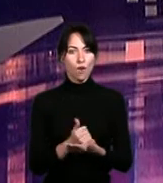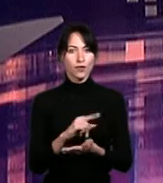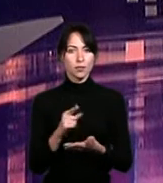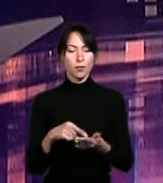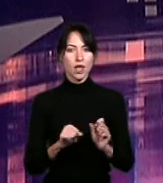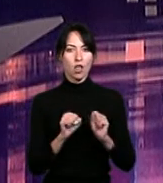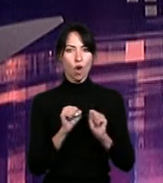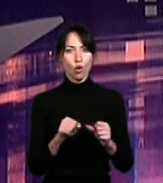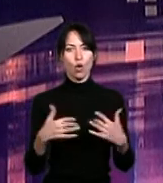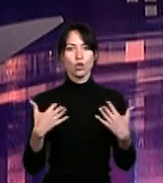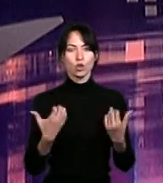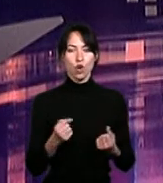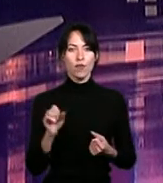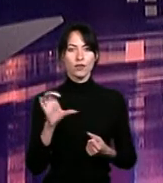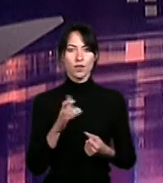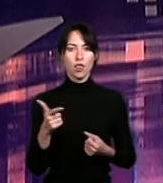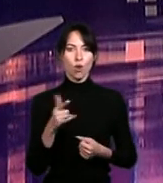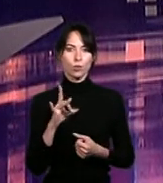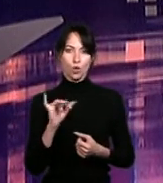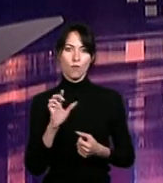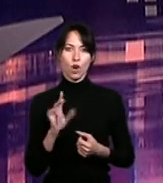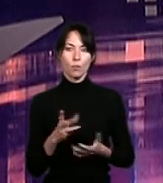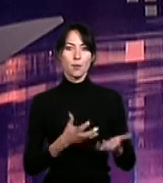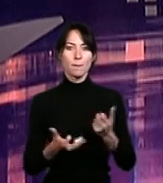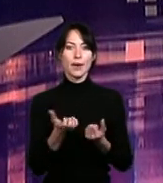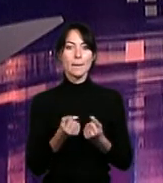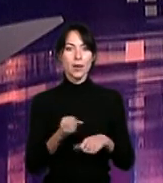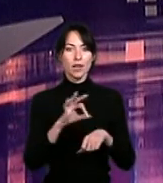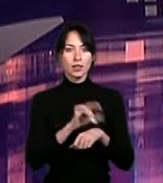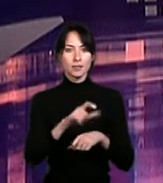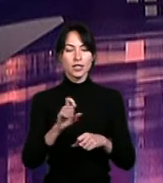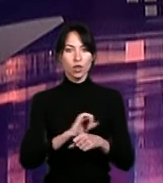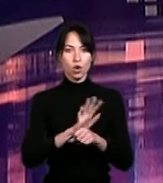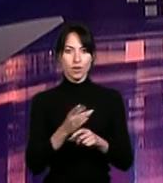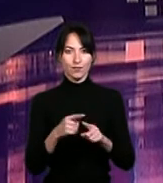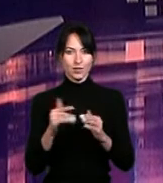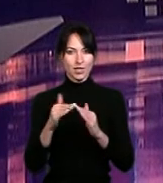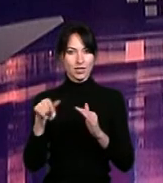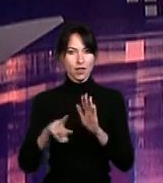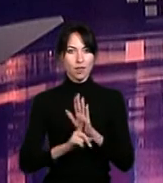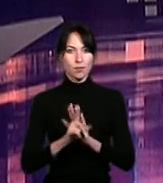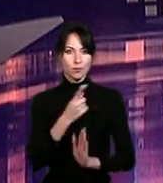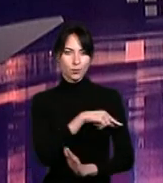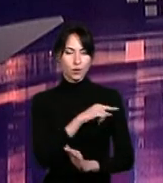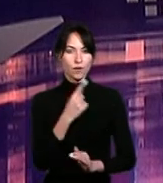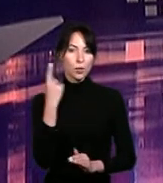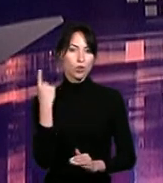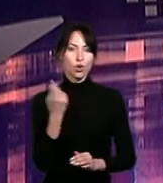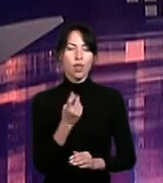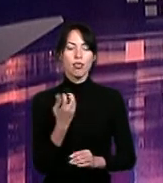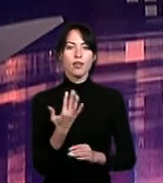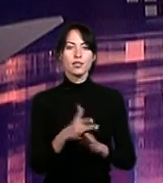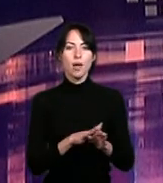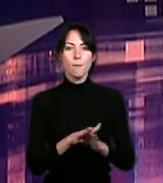охорони здоров'я Світлана Горбунова-Рубан. Приймати пацієнтів з коронавірусом цей заклад почав минулого тижня. Наскільки